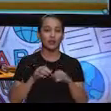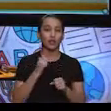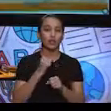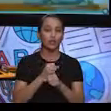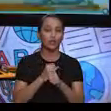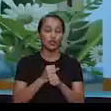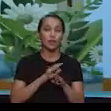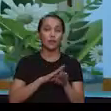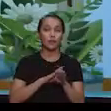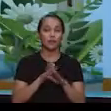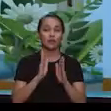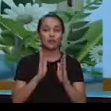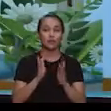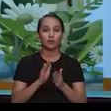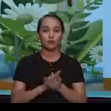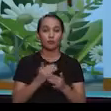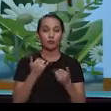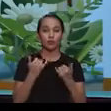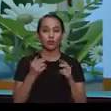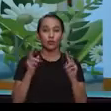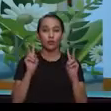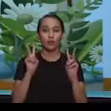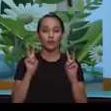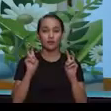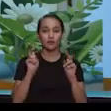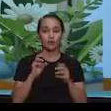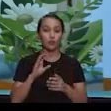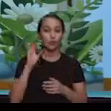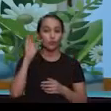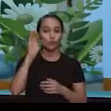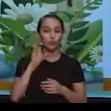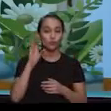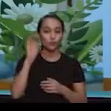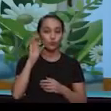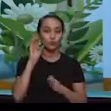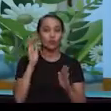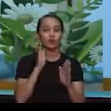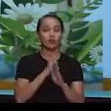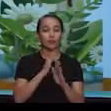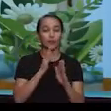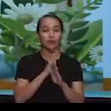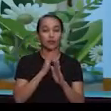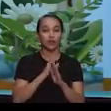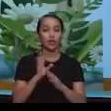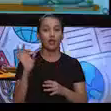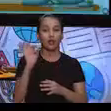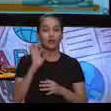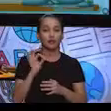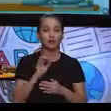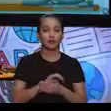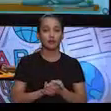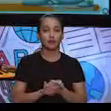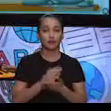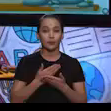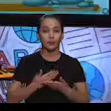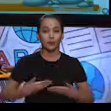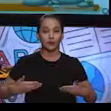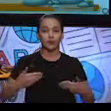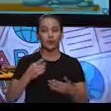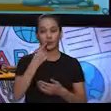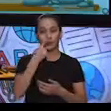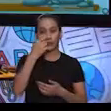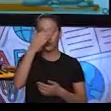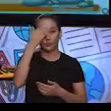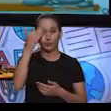bajara olamiz. Bugungi mavzuyimiz o'lkamiz tabiati haqida. Mana biz